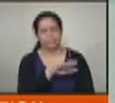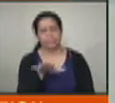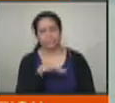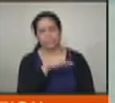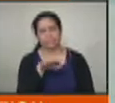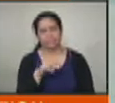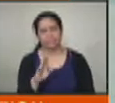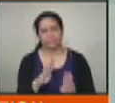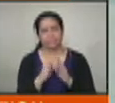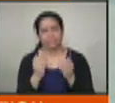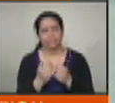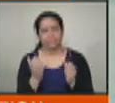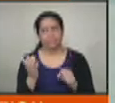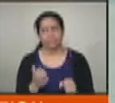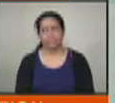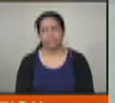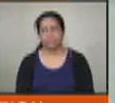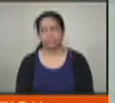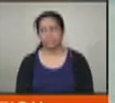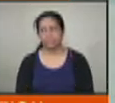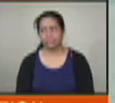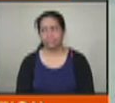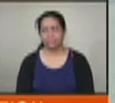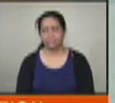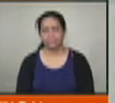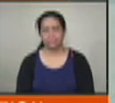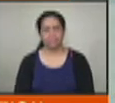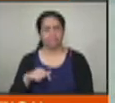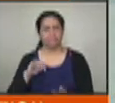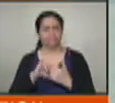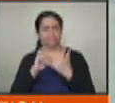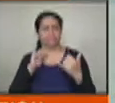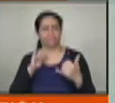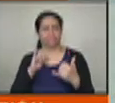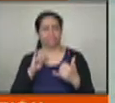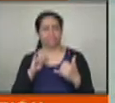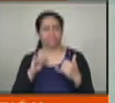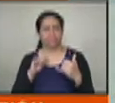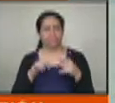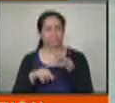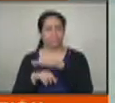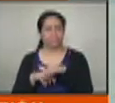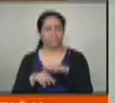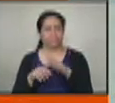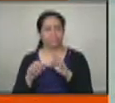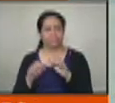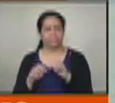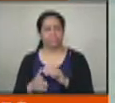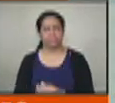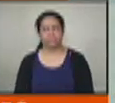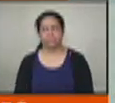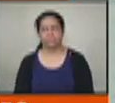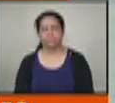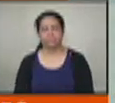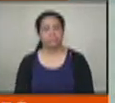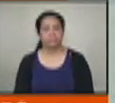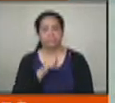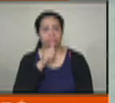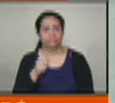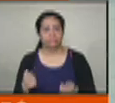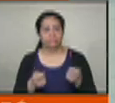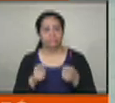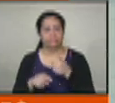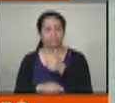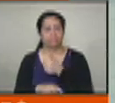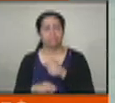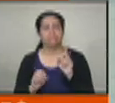mo. Hindi, sir, kasi po sa menu po, ito yung mga brigada po. Yun po yung mga tao po ni Kapitan. Ah, hindi nyo po sakop yun.